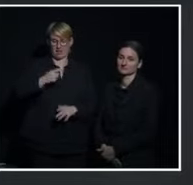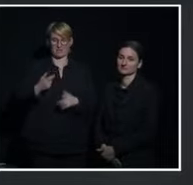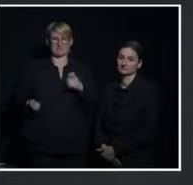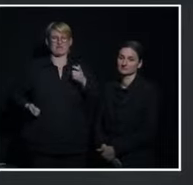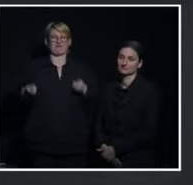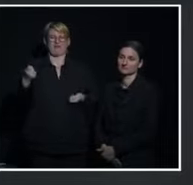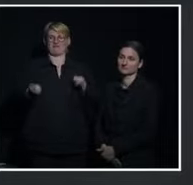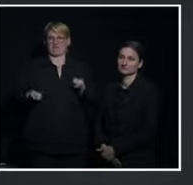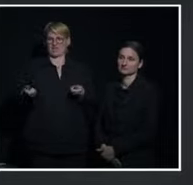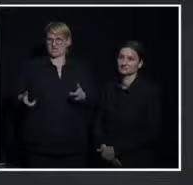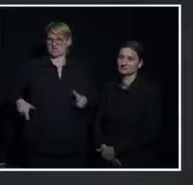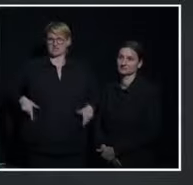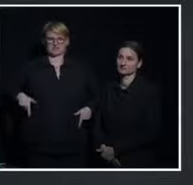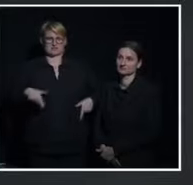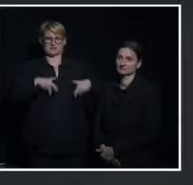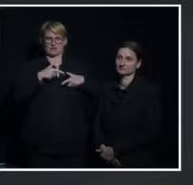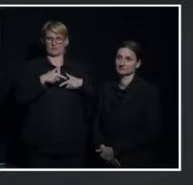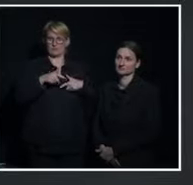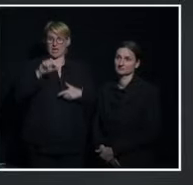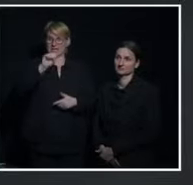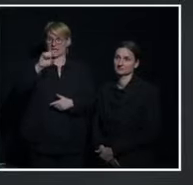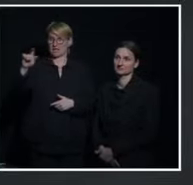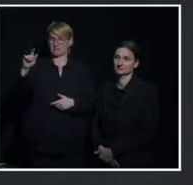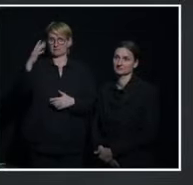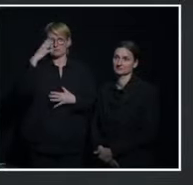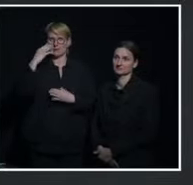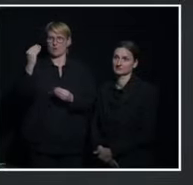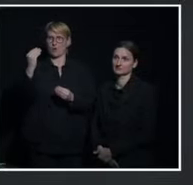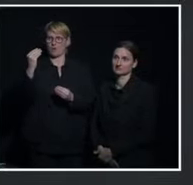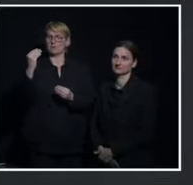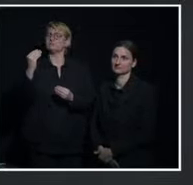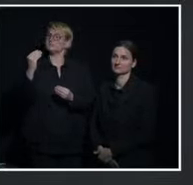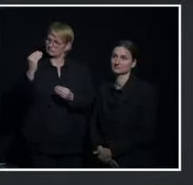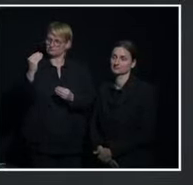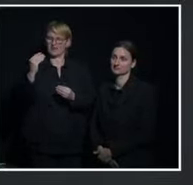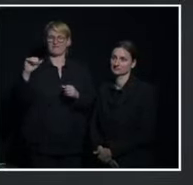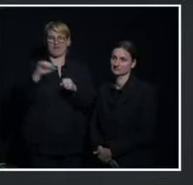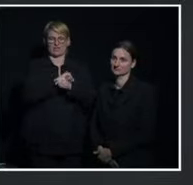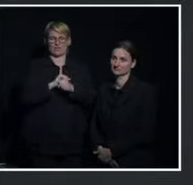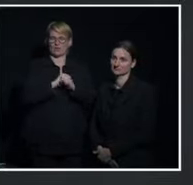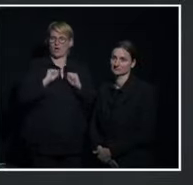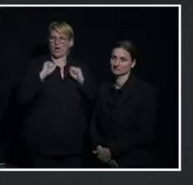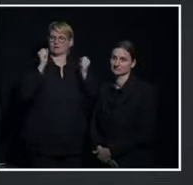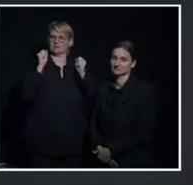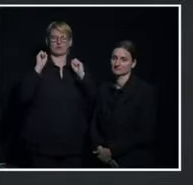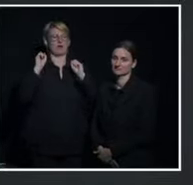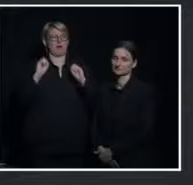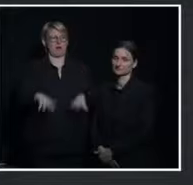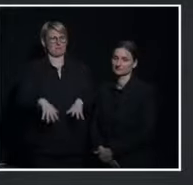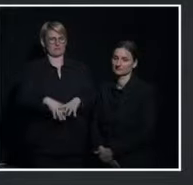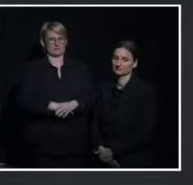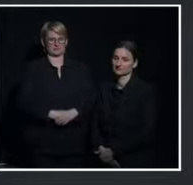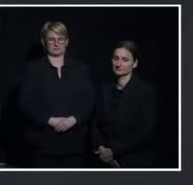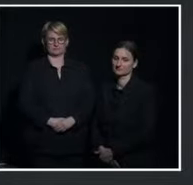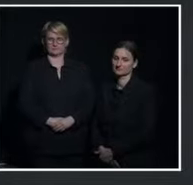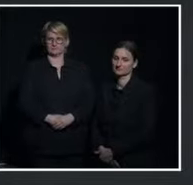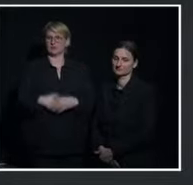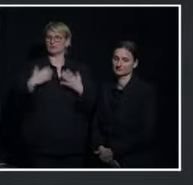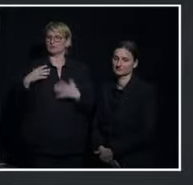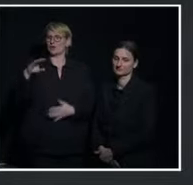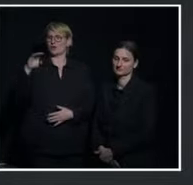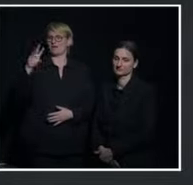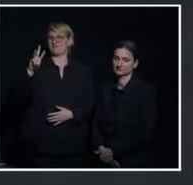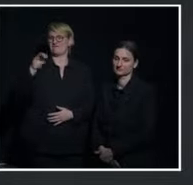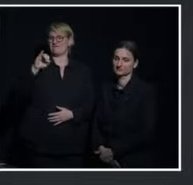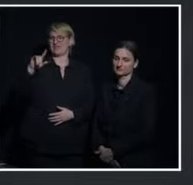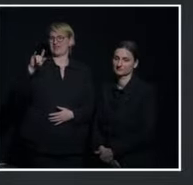SS hat das offenbar bemerkt und so die ursprünglich geplante Vernichtungsaktion aufgegeben. Interview mit Willi